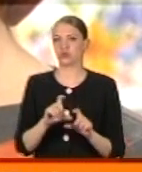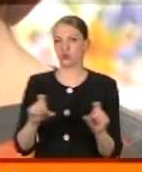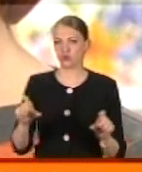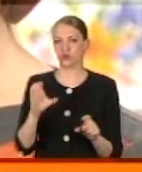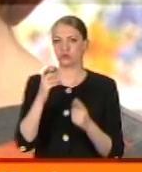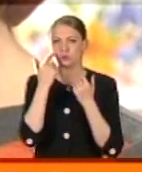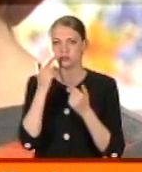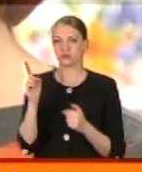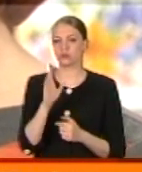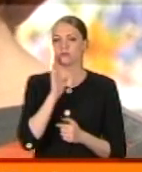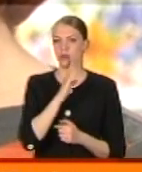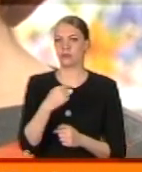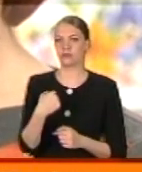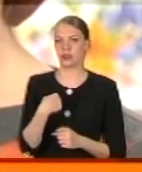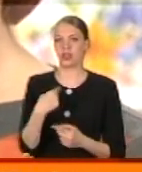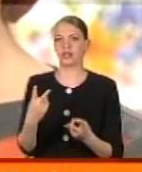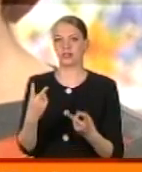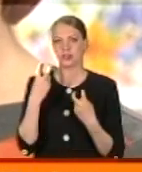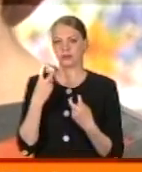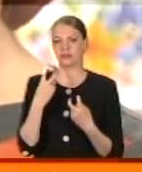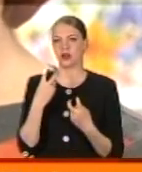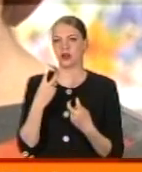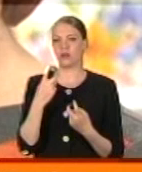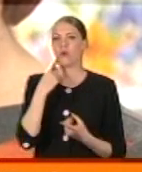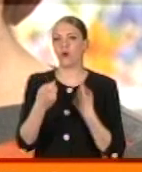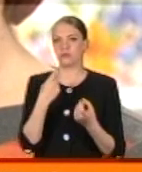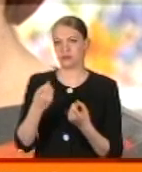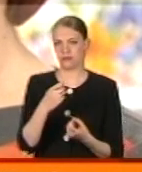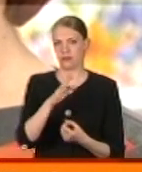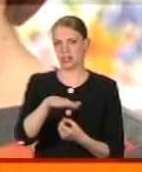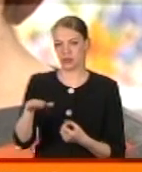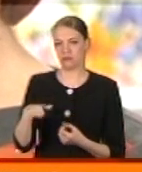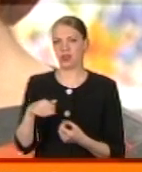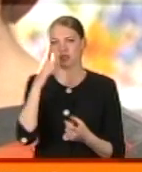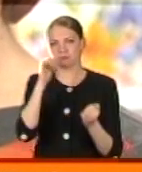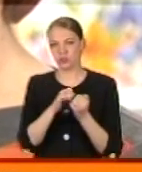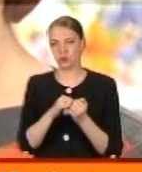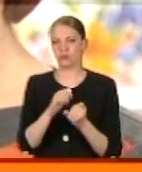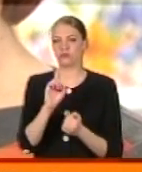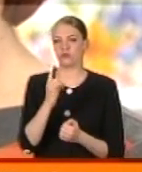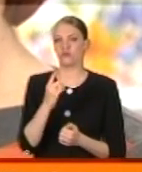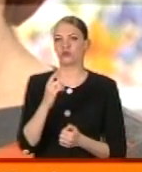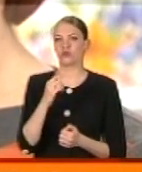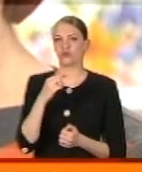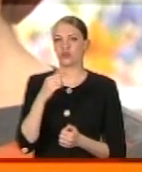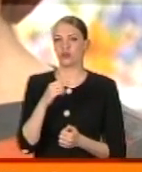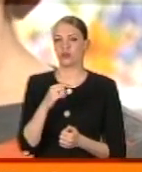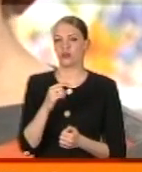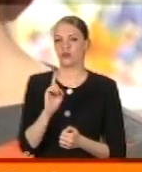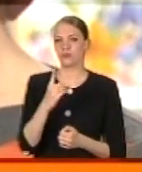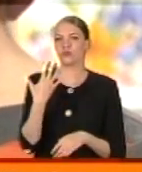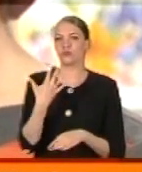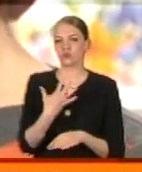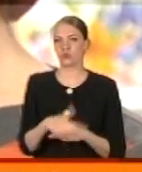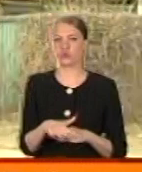со слезами, что мама меня назвали, ну, обзывали ребята там идиотом, дебилом, потому что уродом, потому что